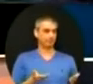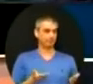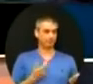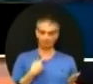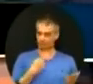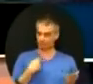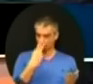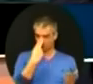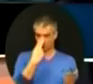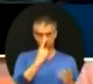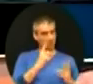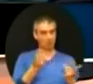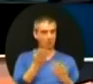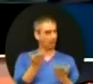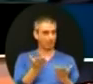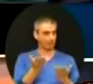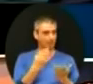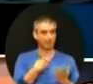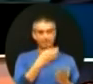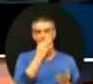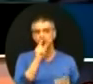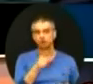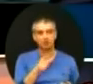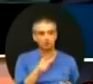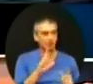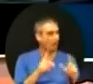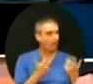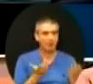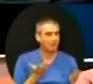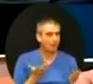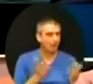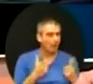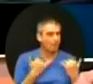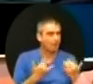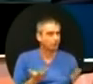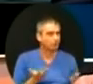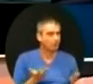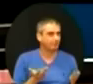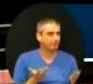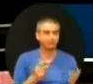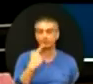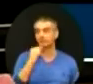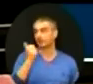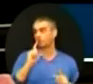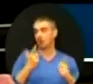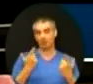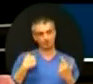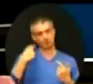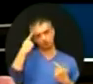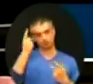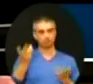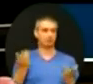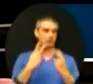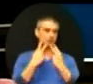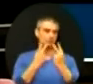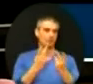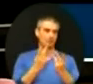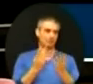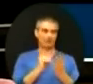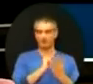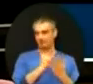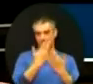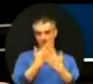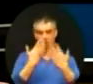ואנחנו ננסה לא להקל עלייך, ולשאול אותך למה, ולמה עכשיו. טוב, קודם כל למה, אני חושבת שזו התשובה היא הכי